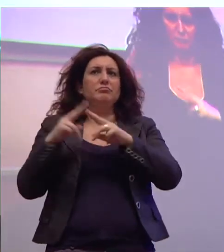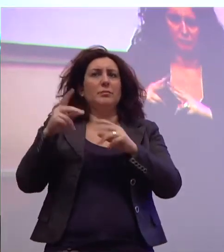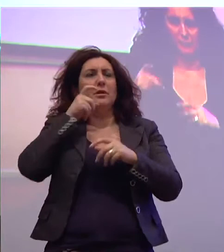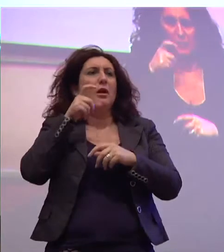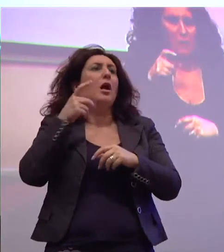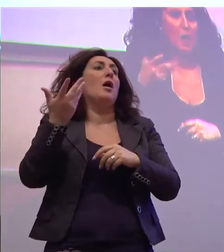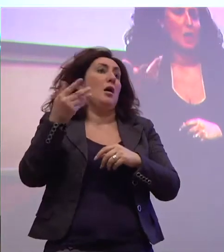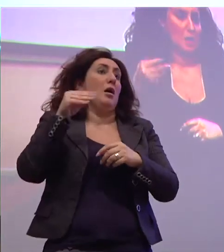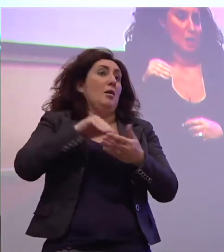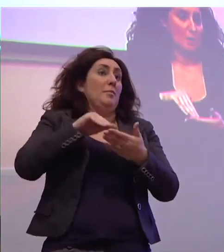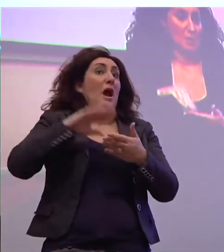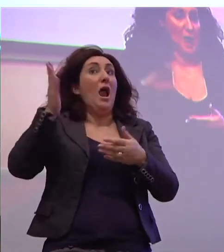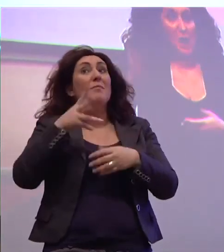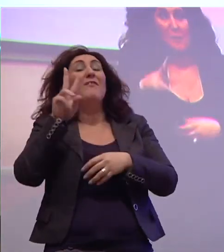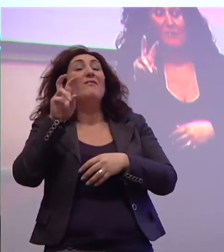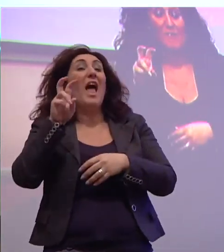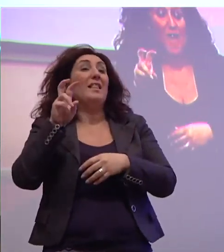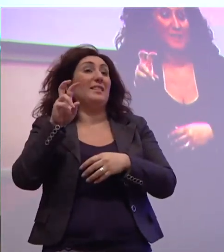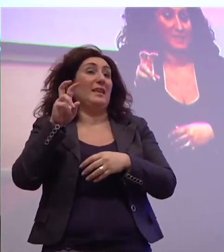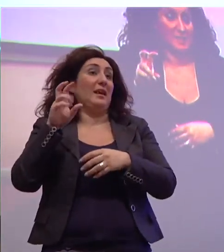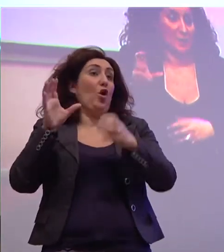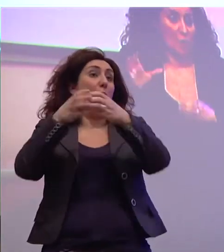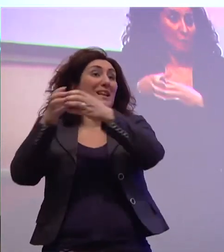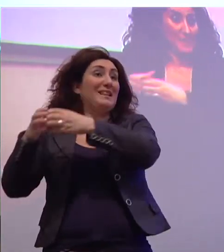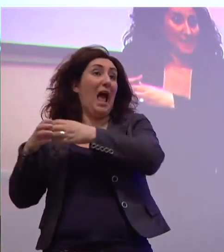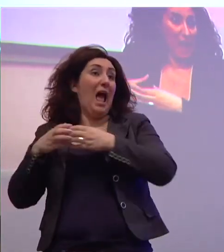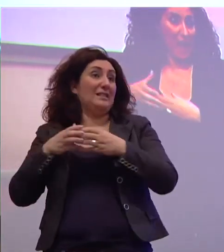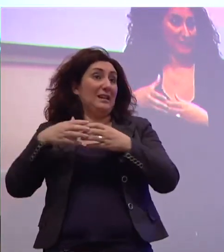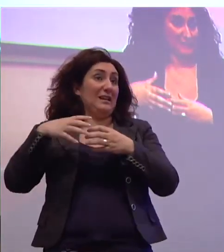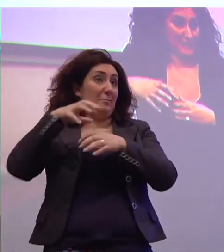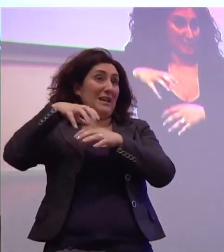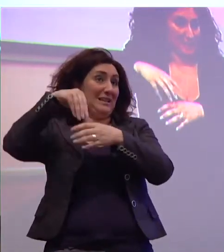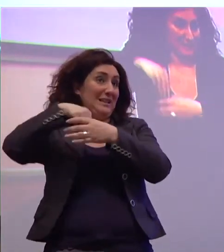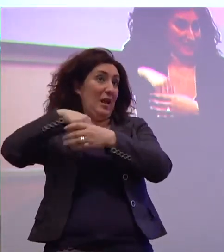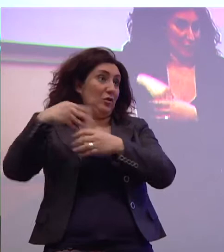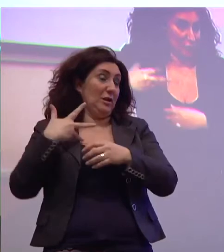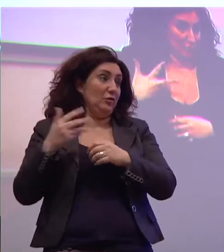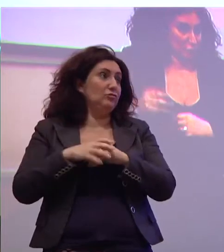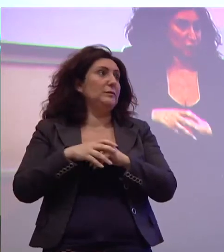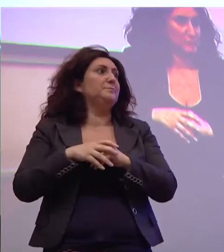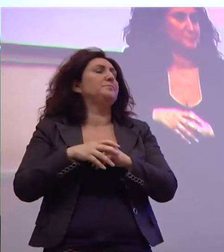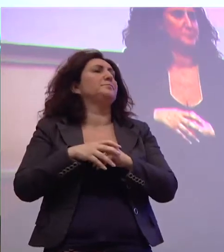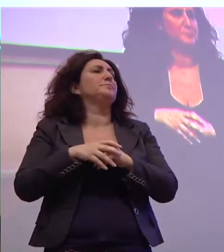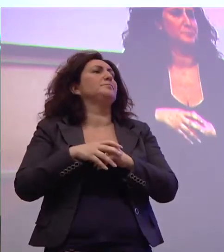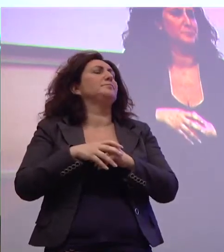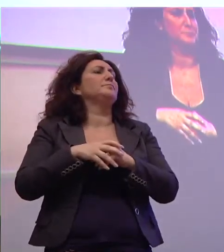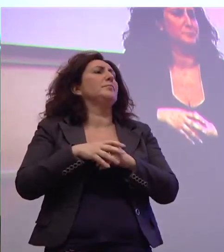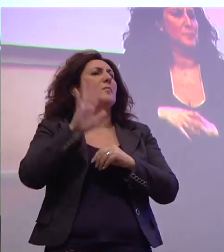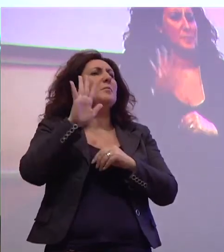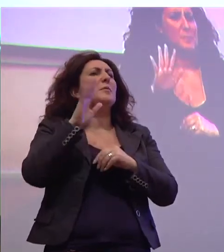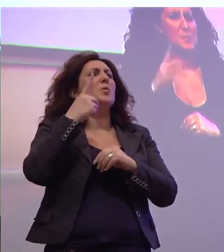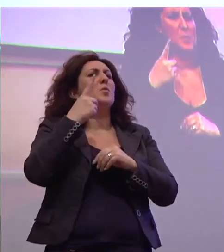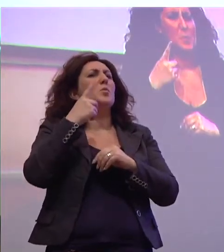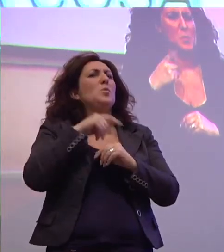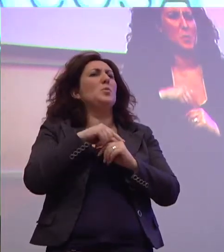20 comitati del ministero e devo dire che c una cosa per cui